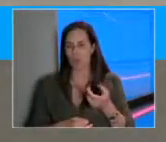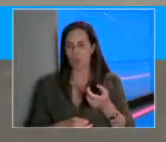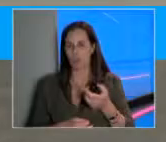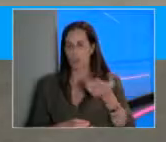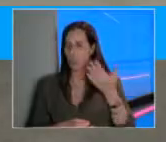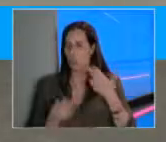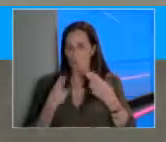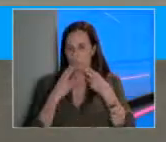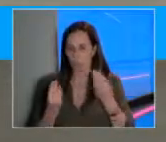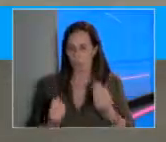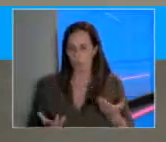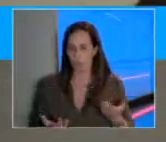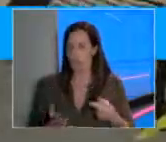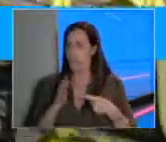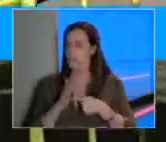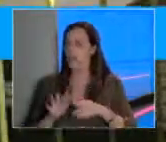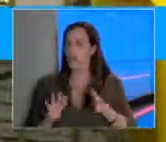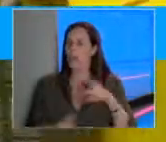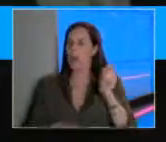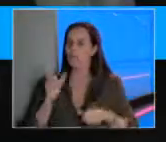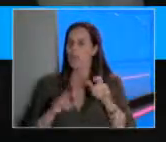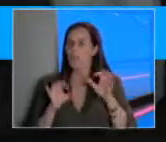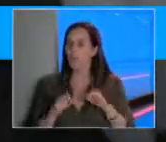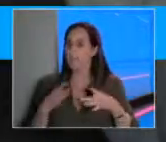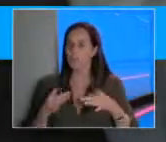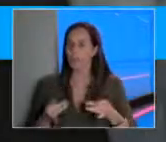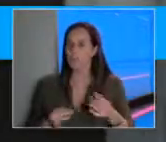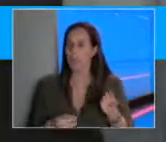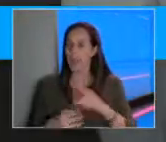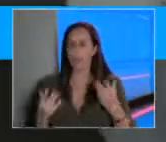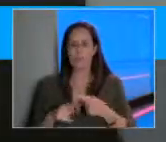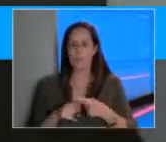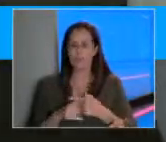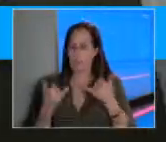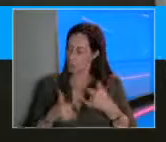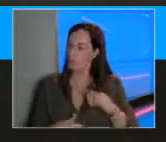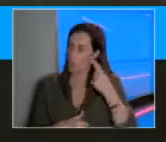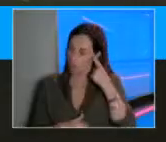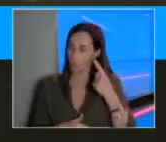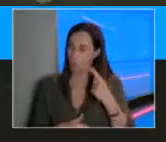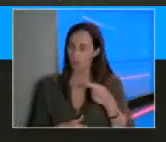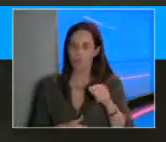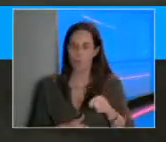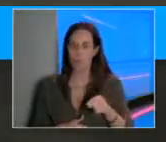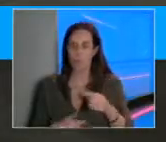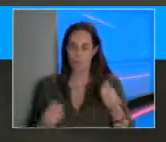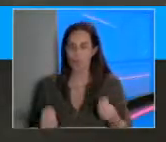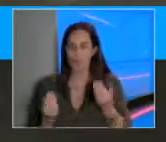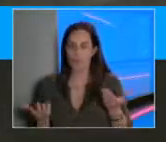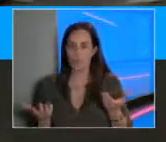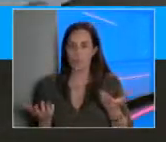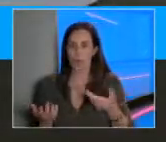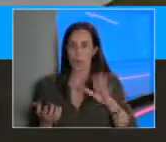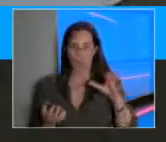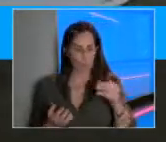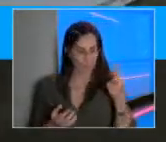היה להן מענה טוב. כמו למשל כמה אנשים באמת נדבקים והם לא סימפטומטיים. אז עכשיו אנחנו יודעים שהפקטור הוא משהו כמו על